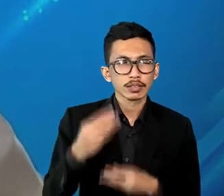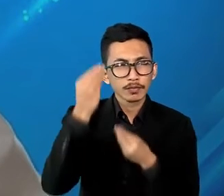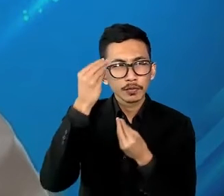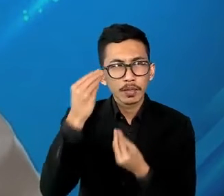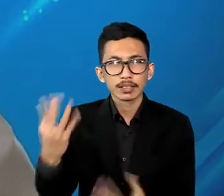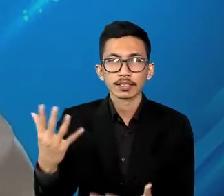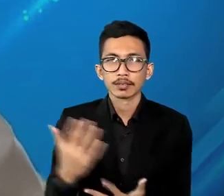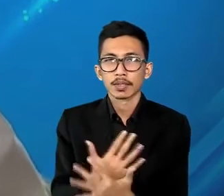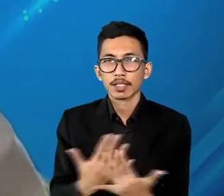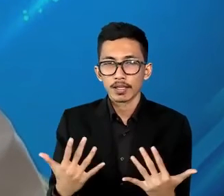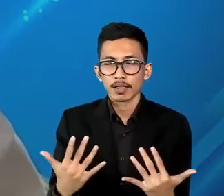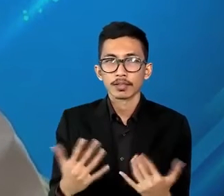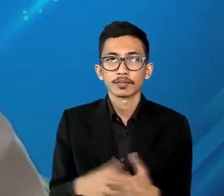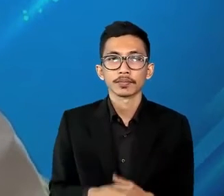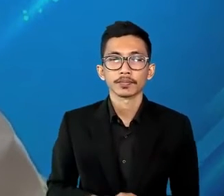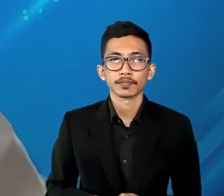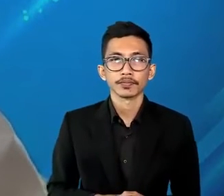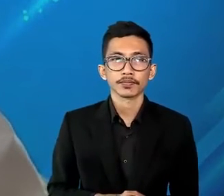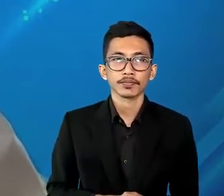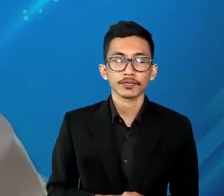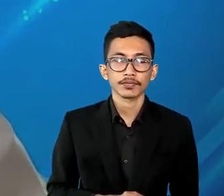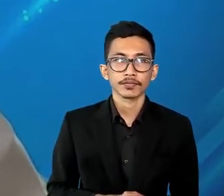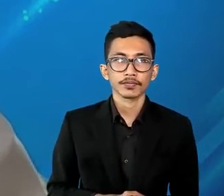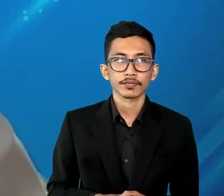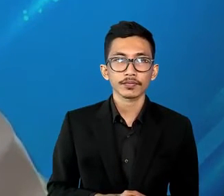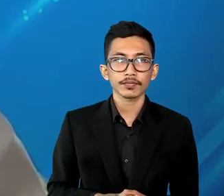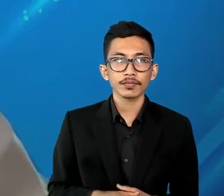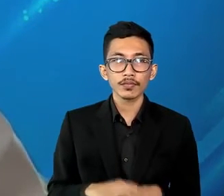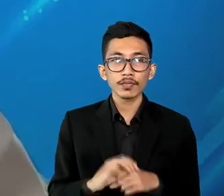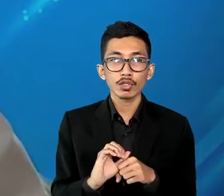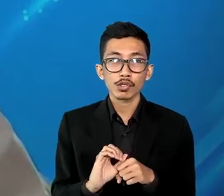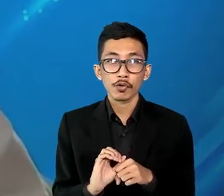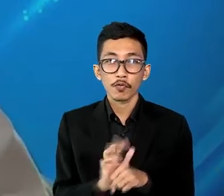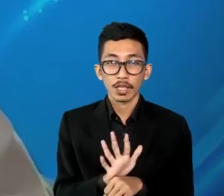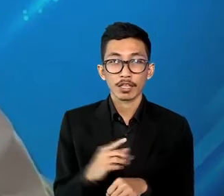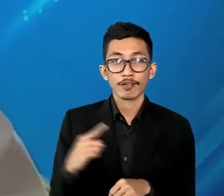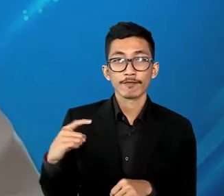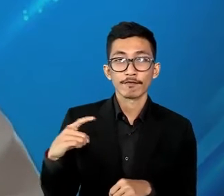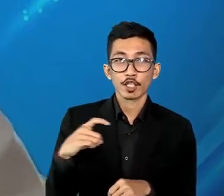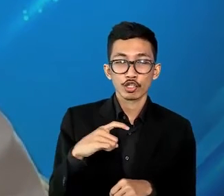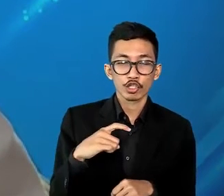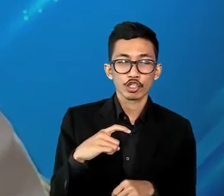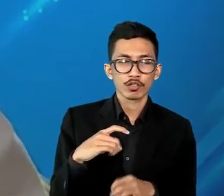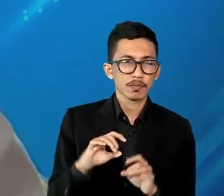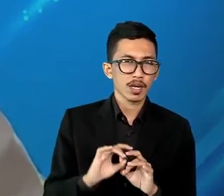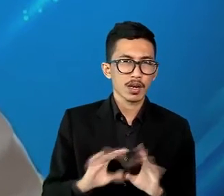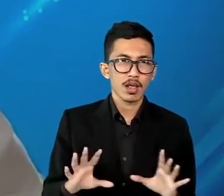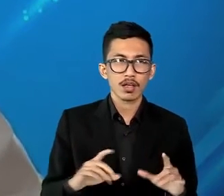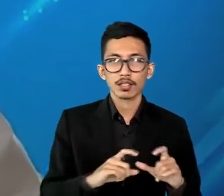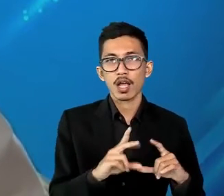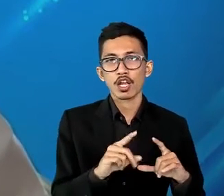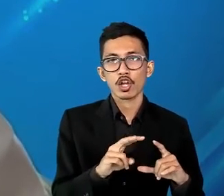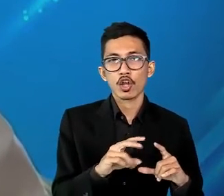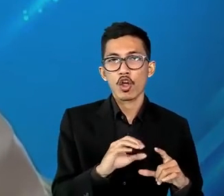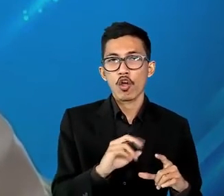kepada masyarakat, bahwa COVID ini berbeda. Virusnya seperti SARS-CoV-1, itu